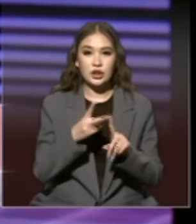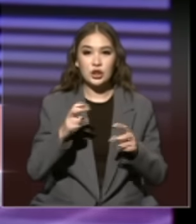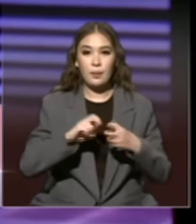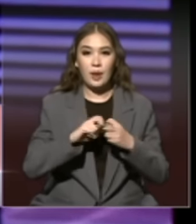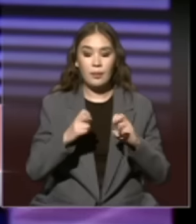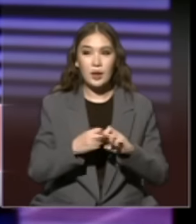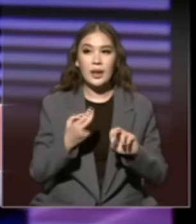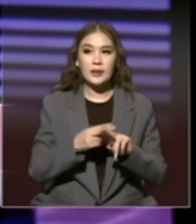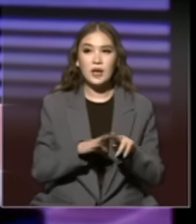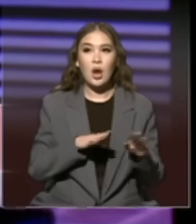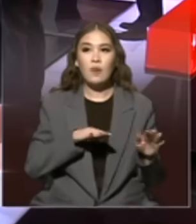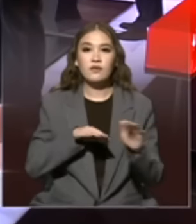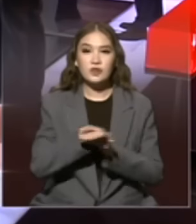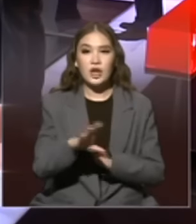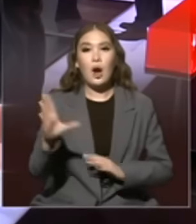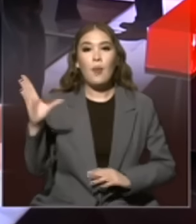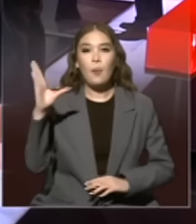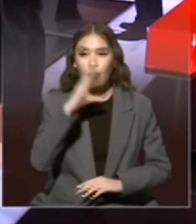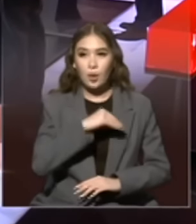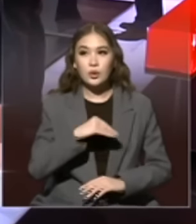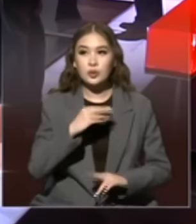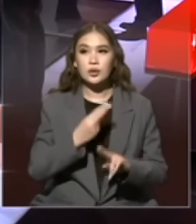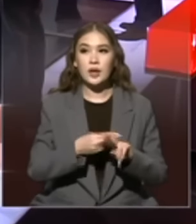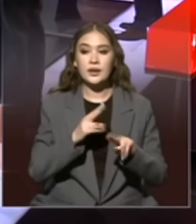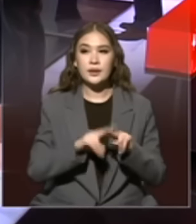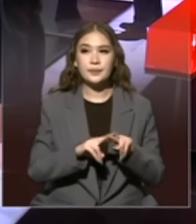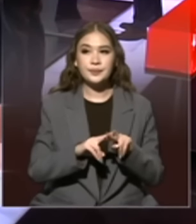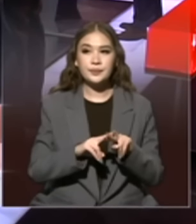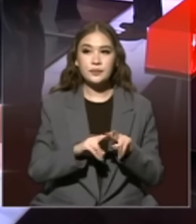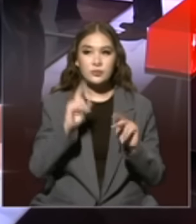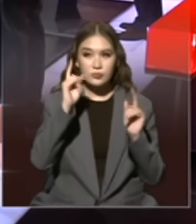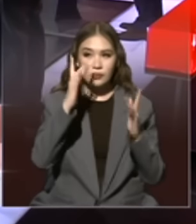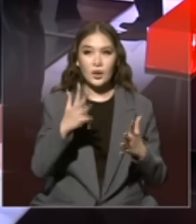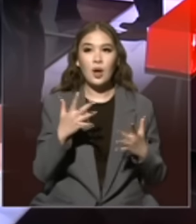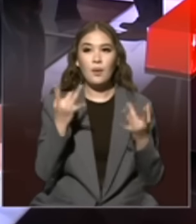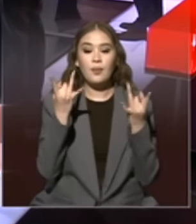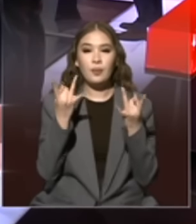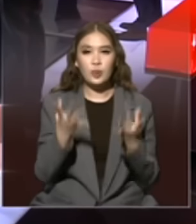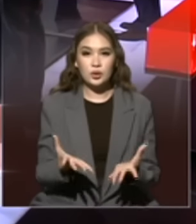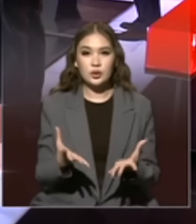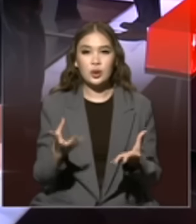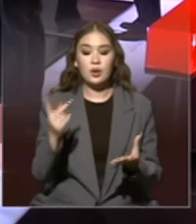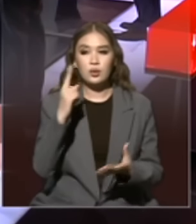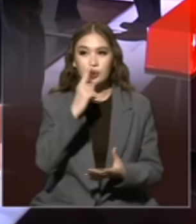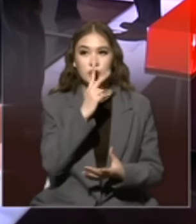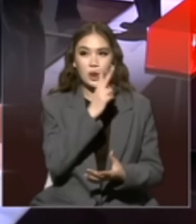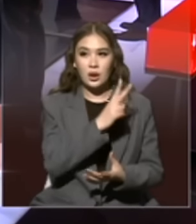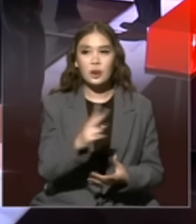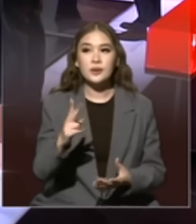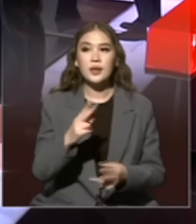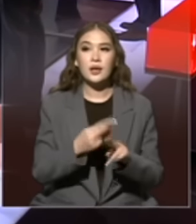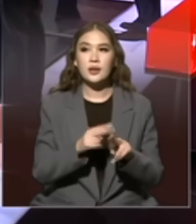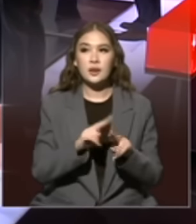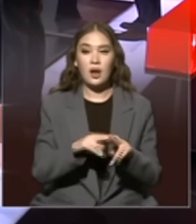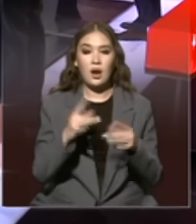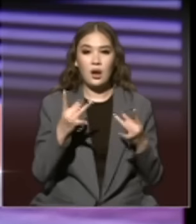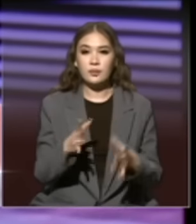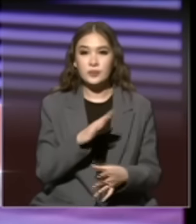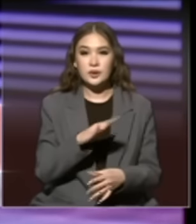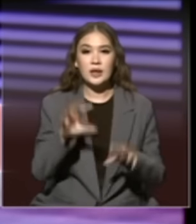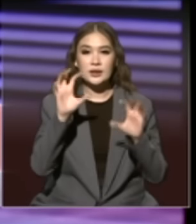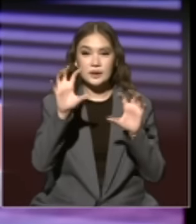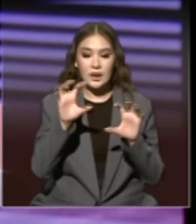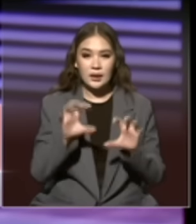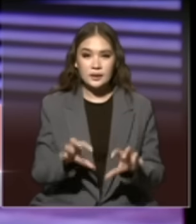жаңағы шығып кетеме деген сұрақ. Мен түсінемін қарапайым көзқараспен. Біз оған олай қарамауымыз керек. Заңда